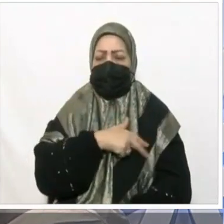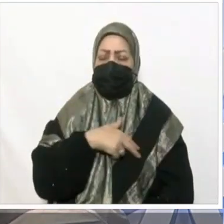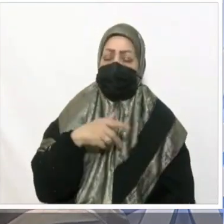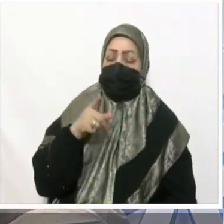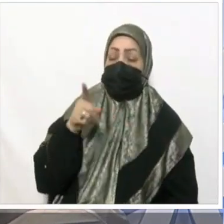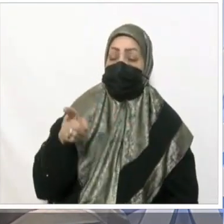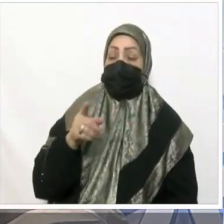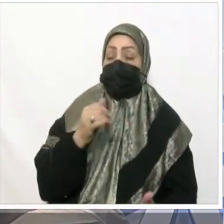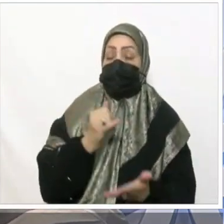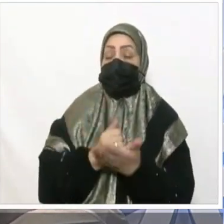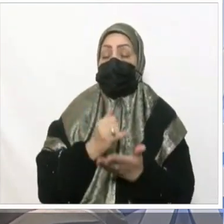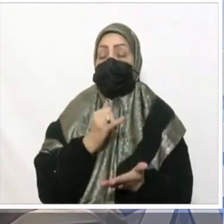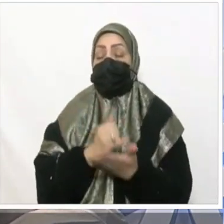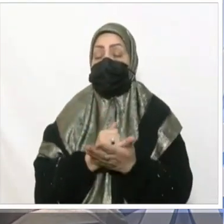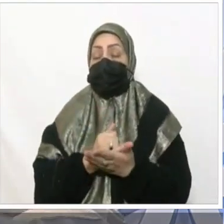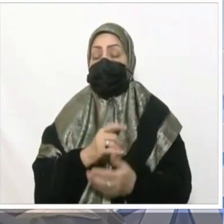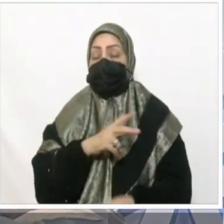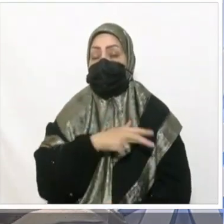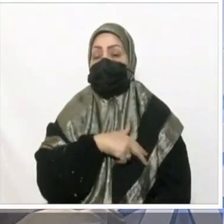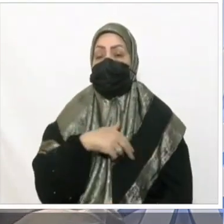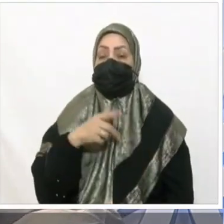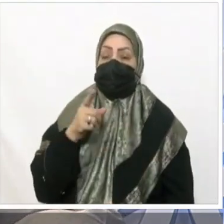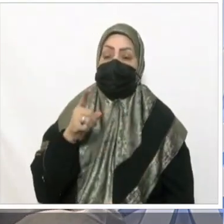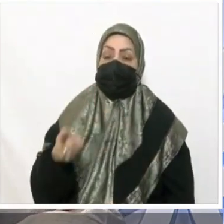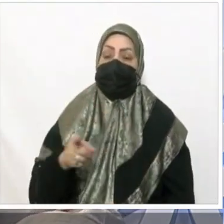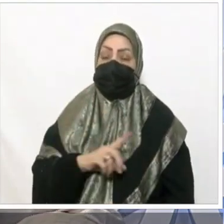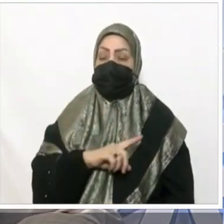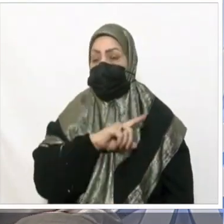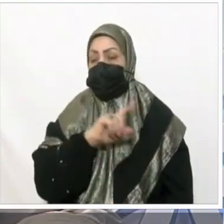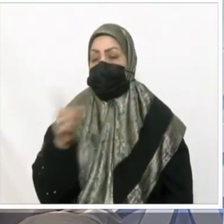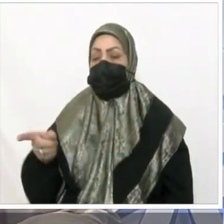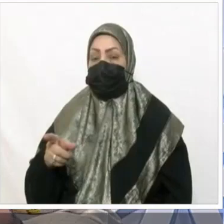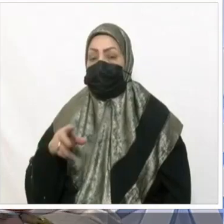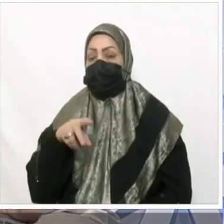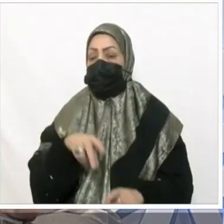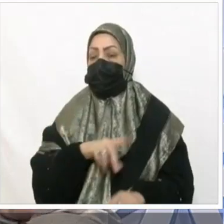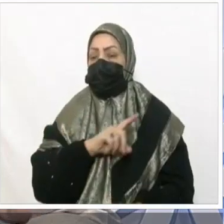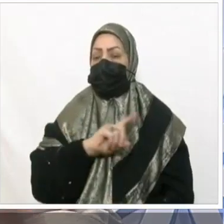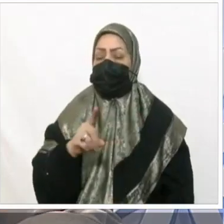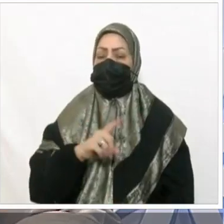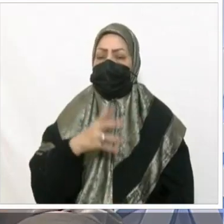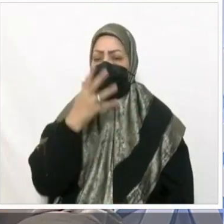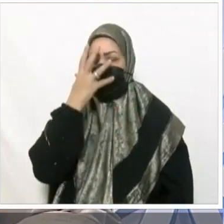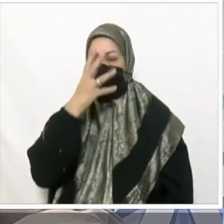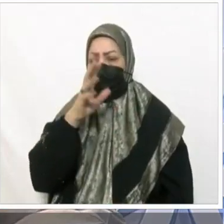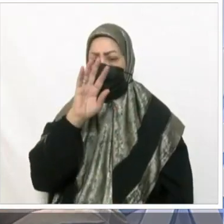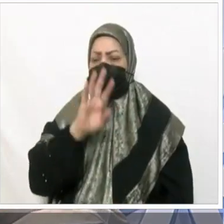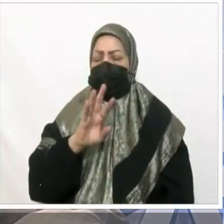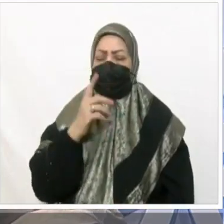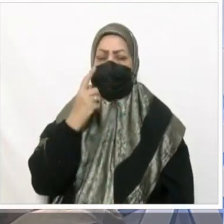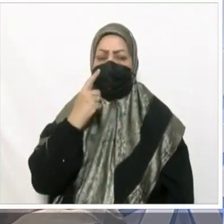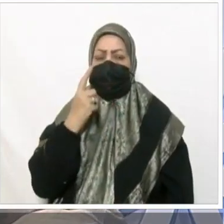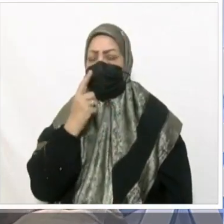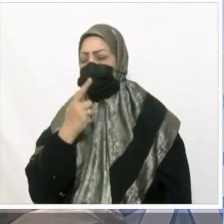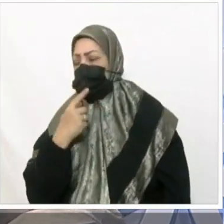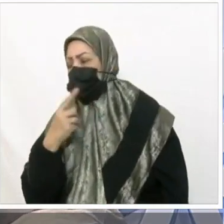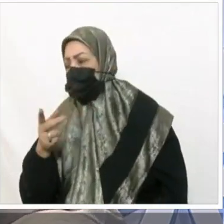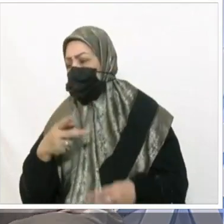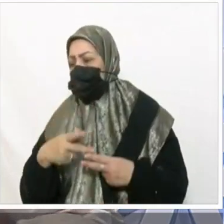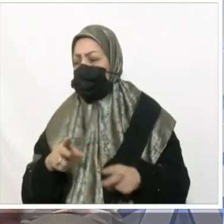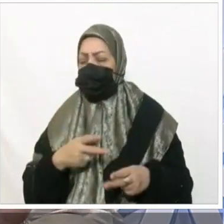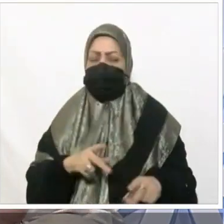مسؤولية الحكومة للأسف التي تنافق هؤلاء والتي ترضي هؤلاء وترضي هؤلاء، هذه المسؤولية.